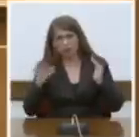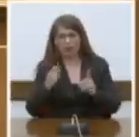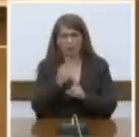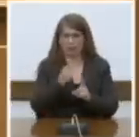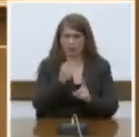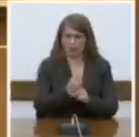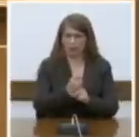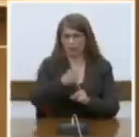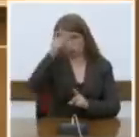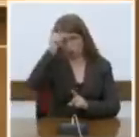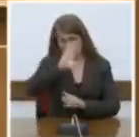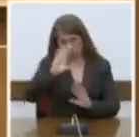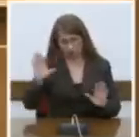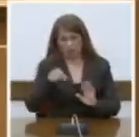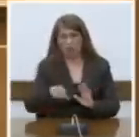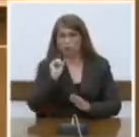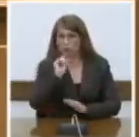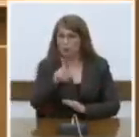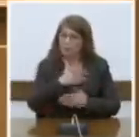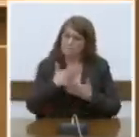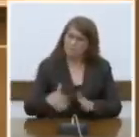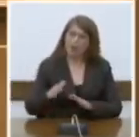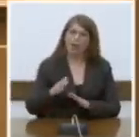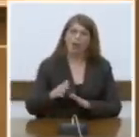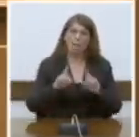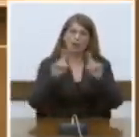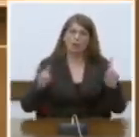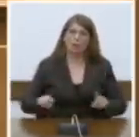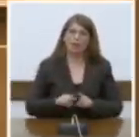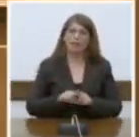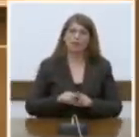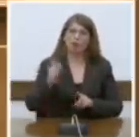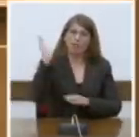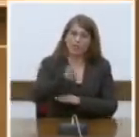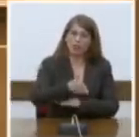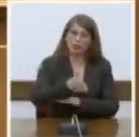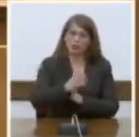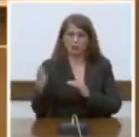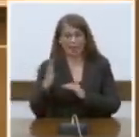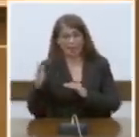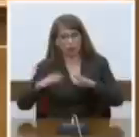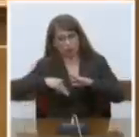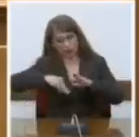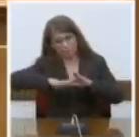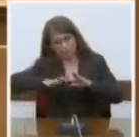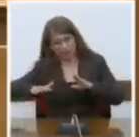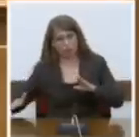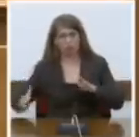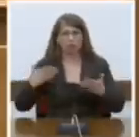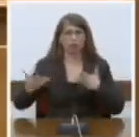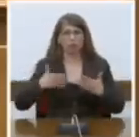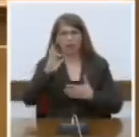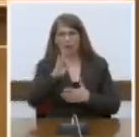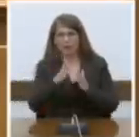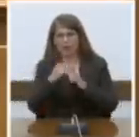της Τουρκίας. Ένα μήνυμα που δώσαμε με το πλαίσιο ευρωπαϊκών κυρώσεων για τις τουρκικές παραβιάσεις στην Ανατολική Μεσόγειο, για τον εξυγχρονισμό των F-16, αλλά και όταν το πολεμικό